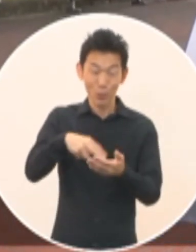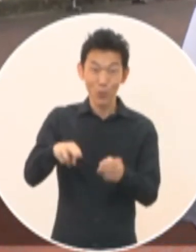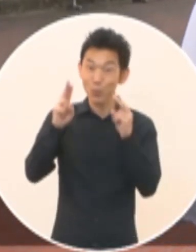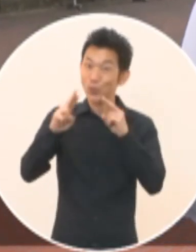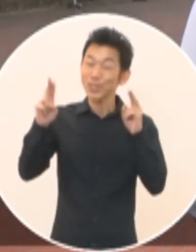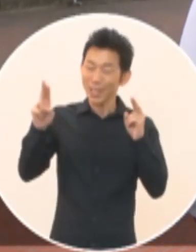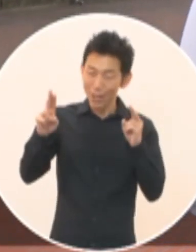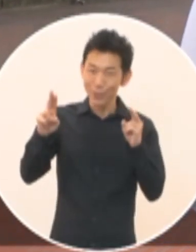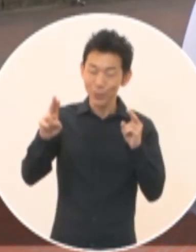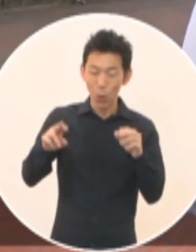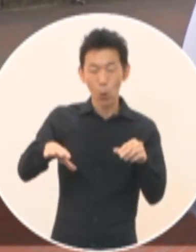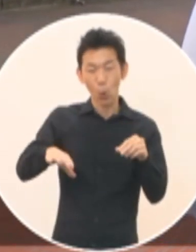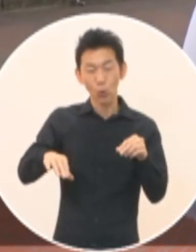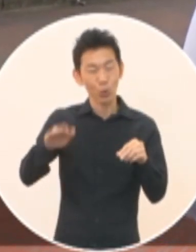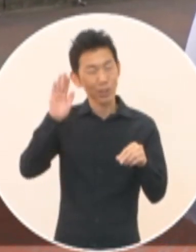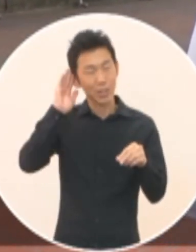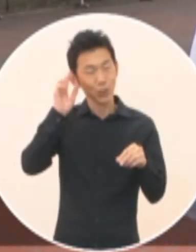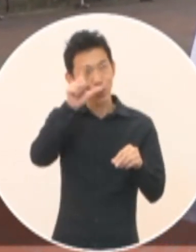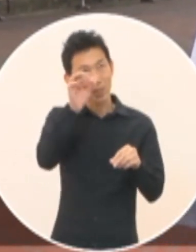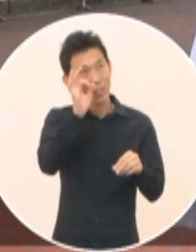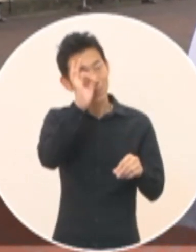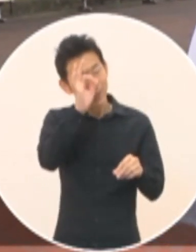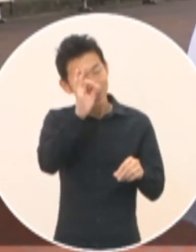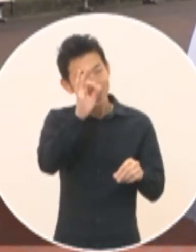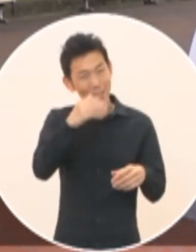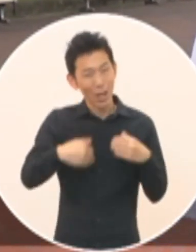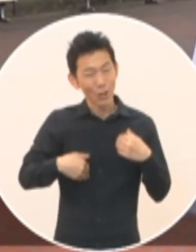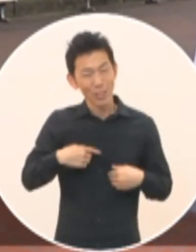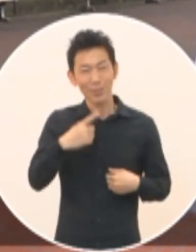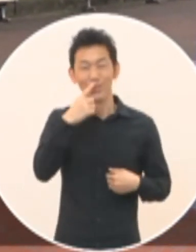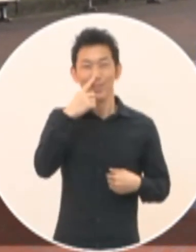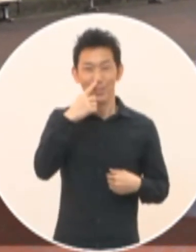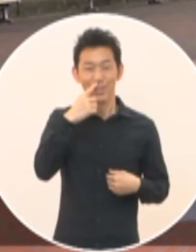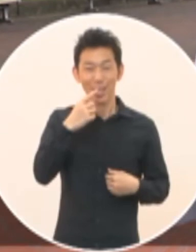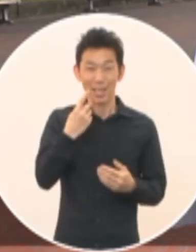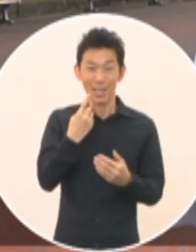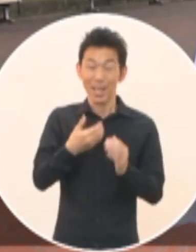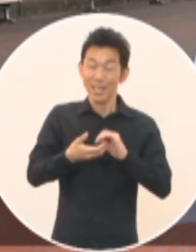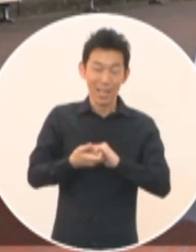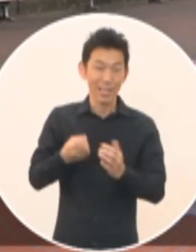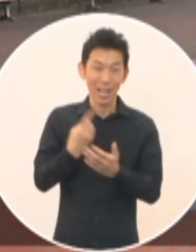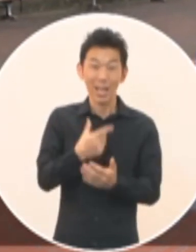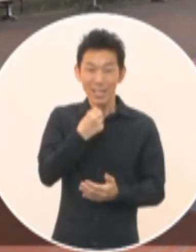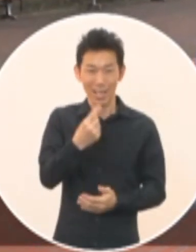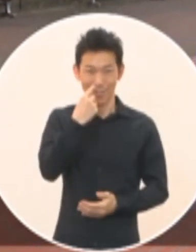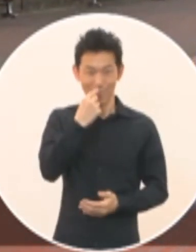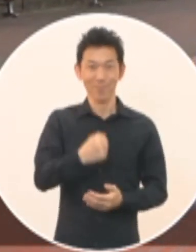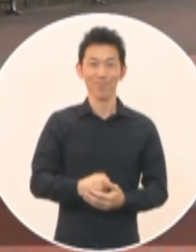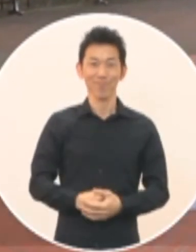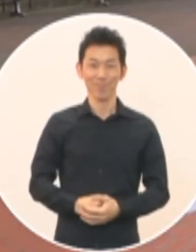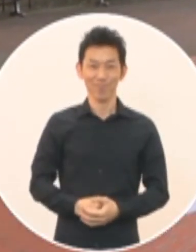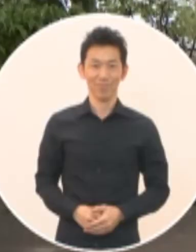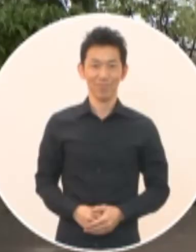し、お琴を聴きながらのお月見、どれも楽しみですね。ぜひ参加したいです。